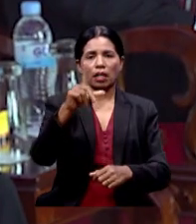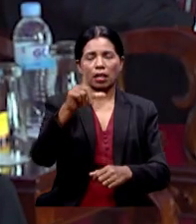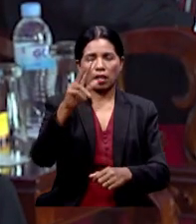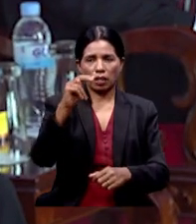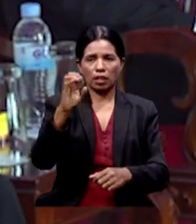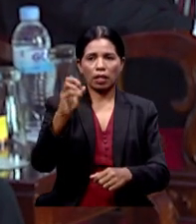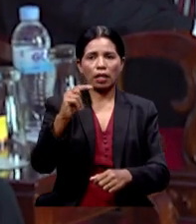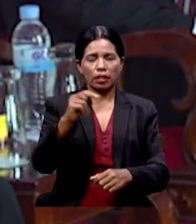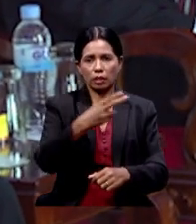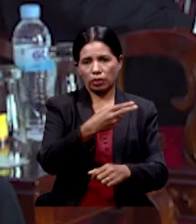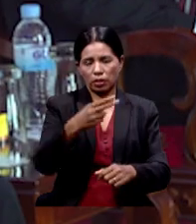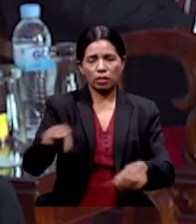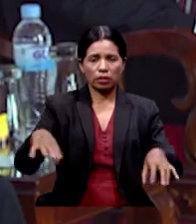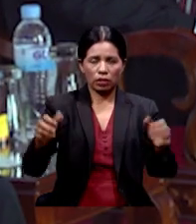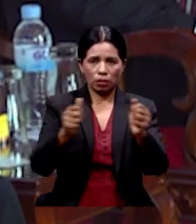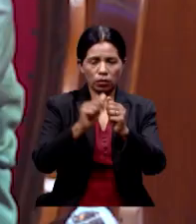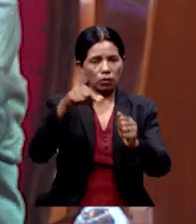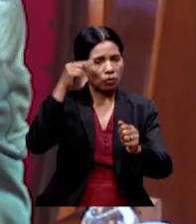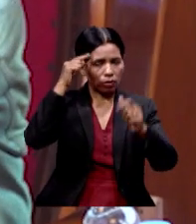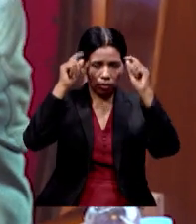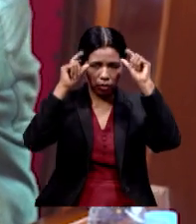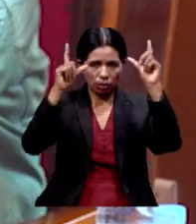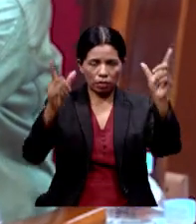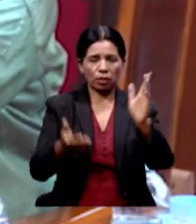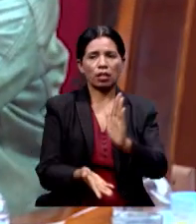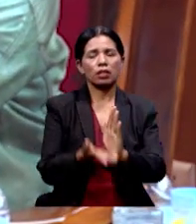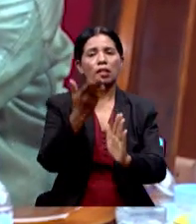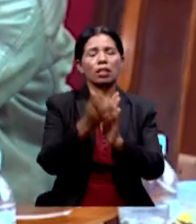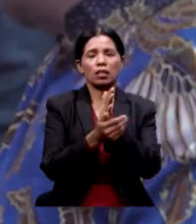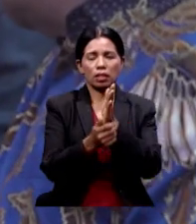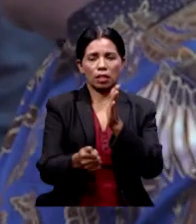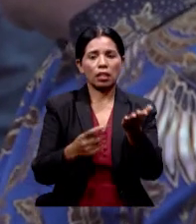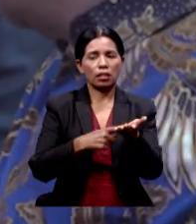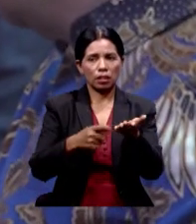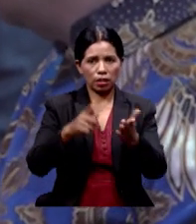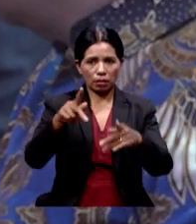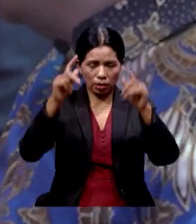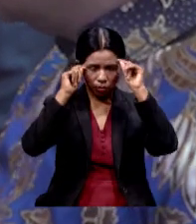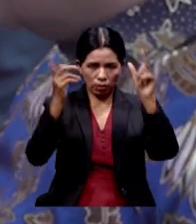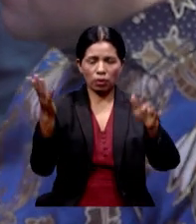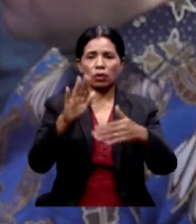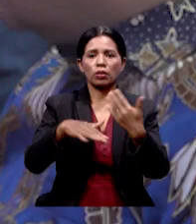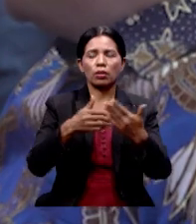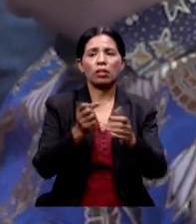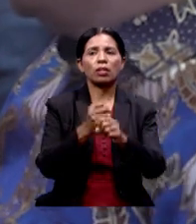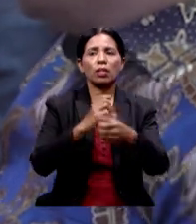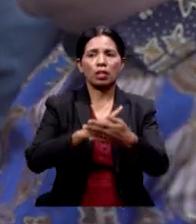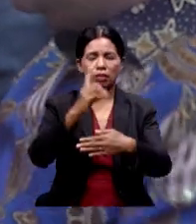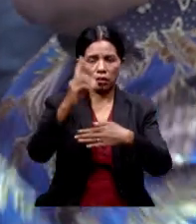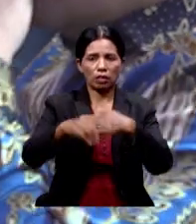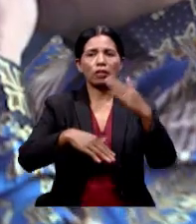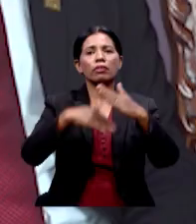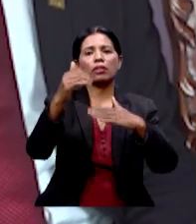hakarak servisu hamutu ko governo Timor Leste hudi hasai kapasidad di teknika Timoruan Siranian no halu desenvolve